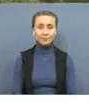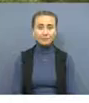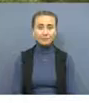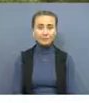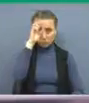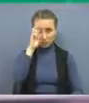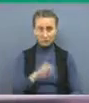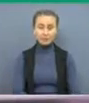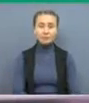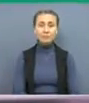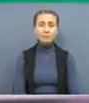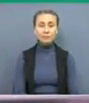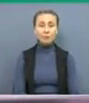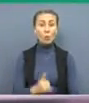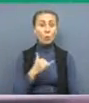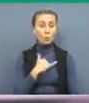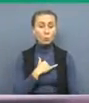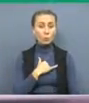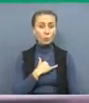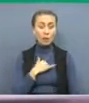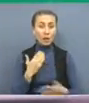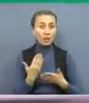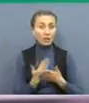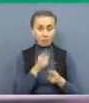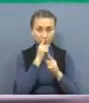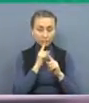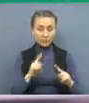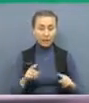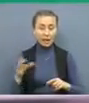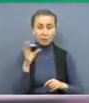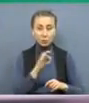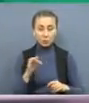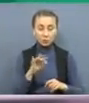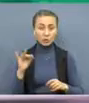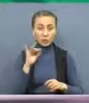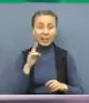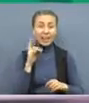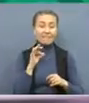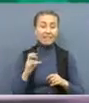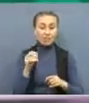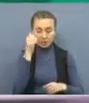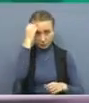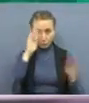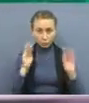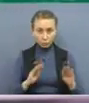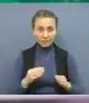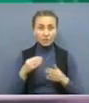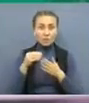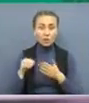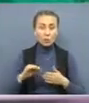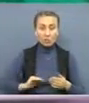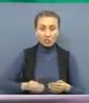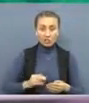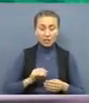Акпарат. У нас эксклюзивная новость. Областной историко-краеведческий музей выкупил у частного коллекционера